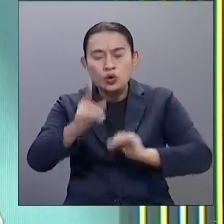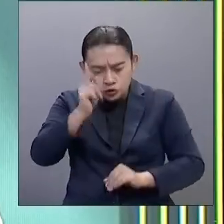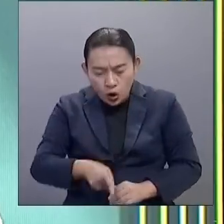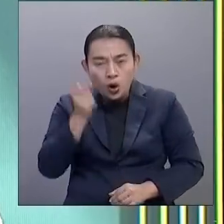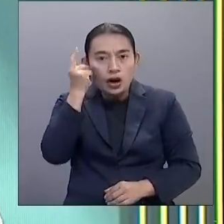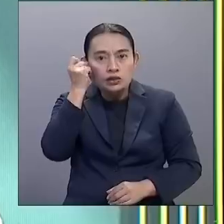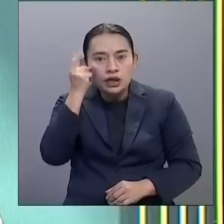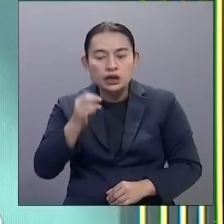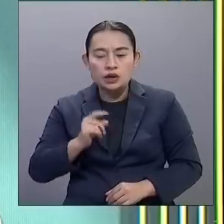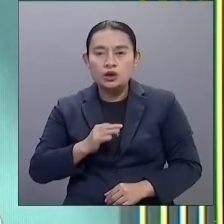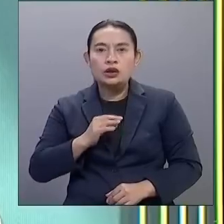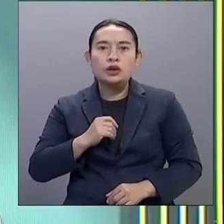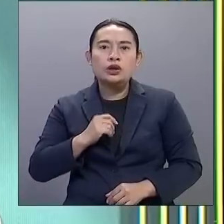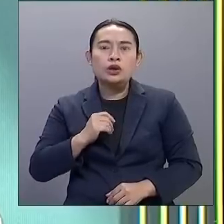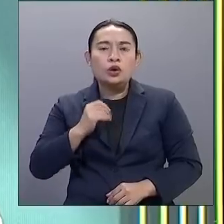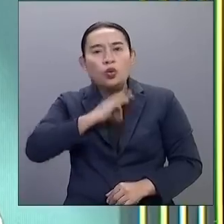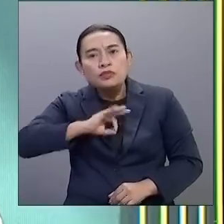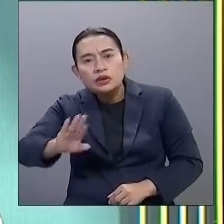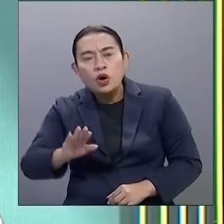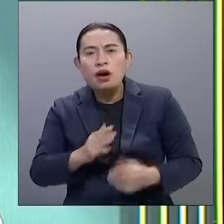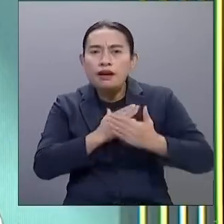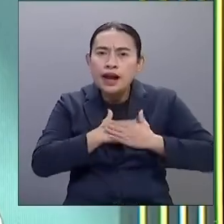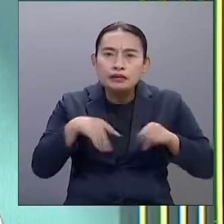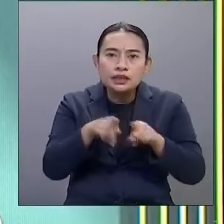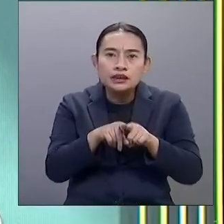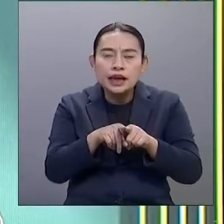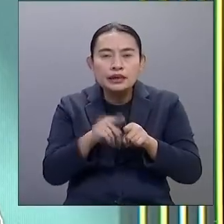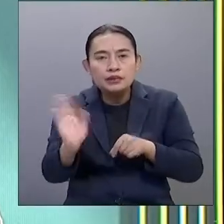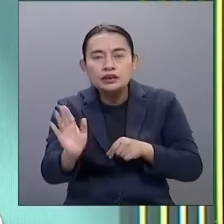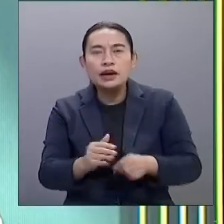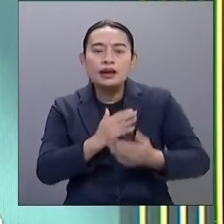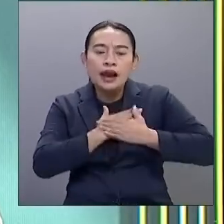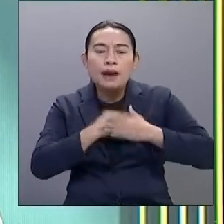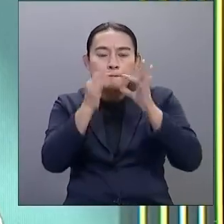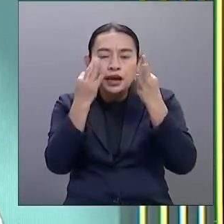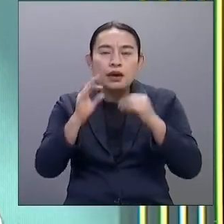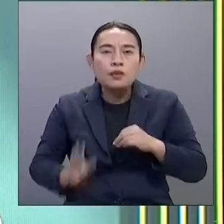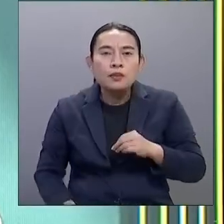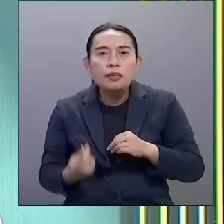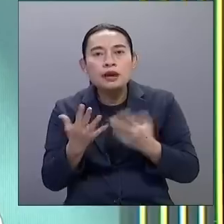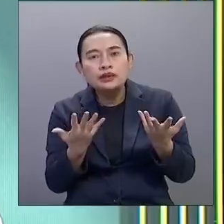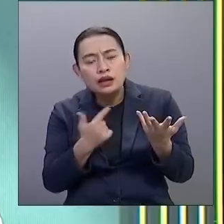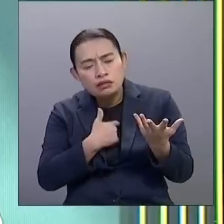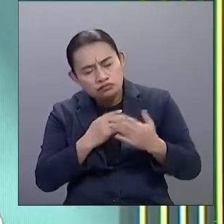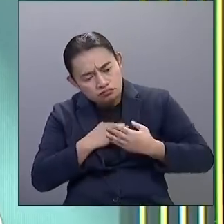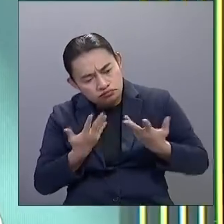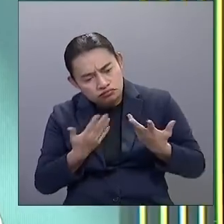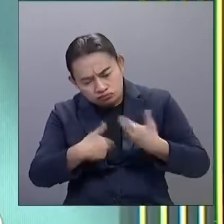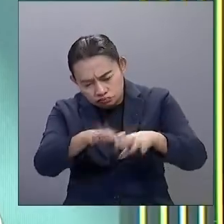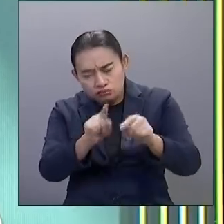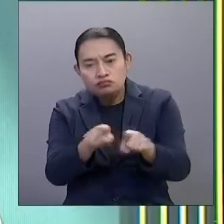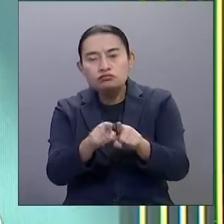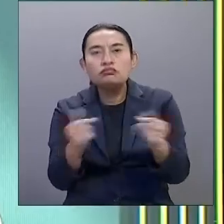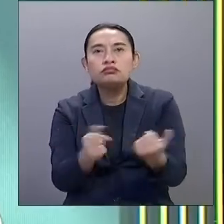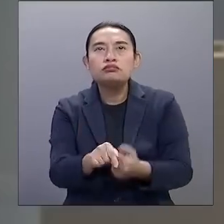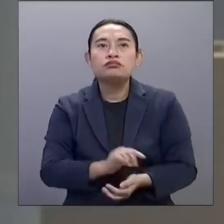ความรู้สึกของคนอื่นว่าคนอื่นเขาไม่ได้รักหมารักแมวเหมือนเรานะครับหรือต่อให้เขารักหมารักแมวแต่ไม่ใช่หมาแมวของเขาก็ไม่ได้รัก หมาแมวก็เหมือนลูกอ่ะ